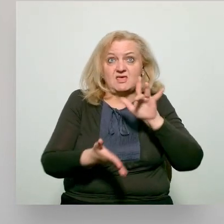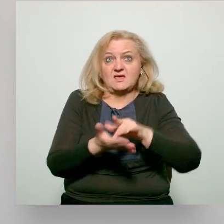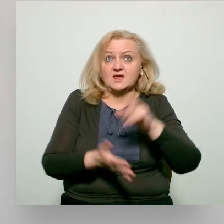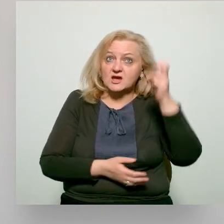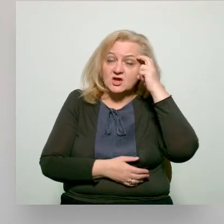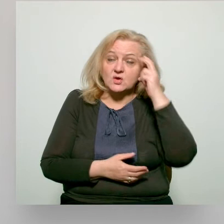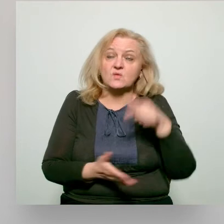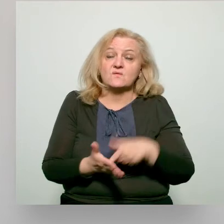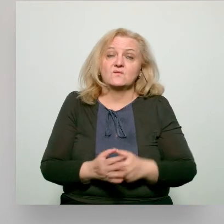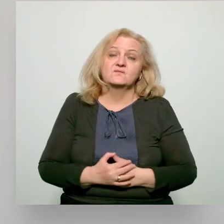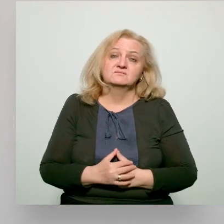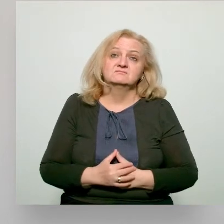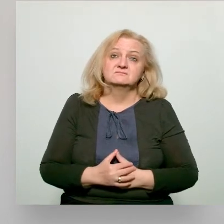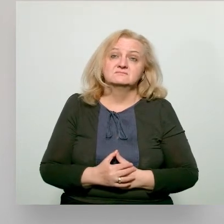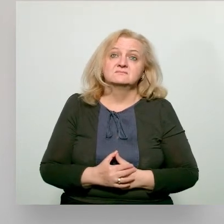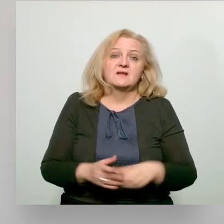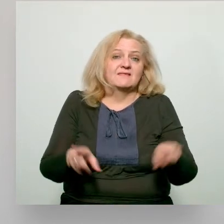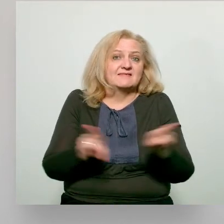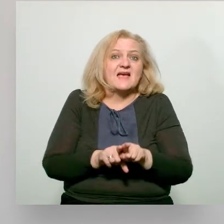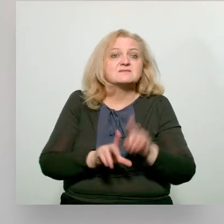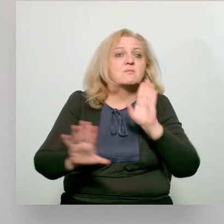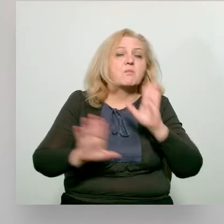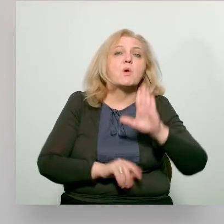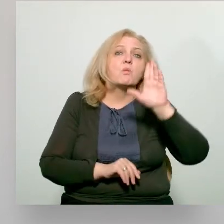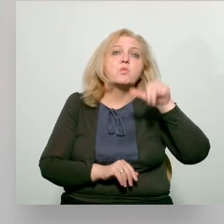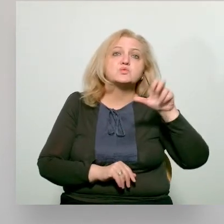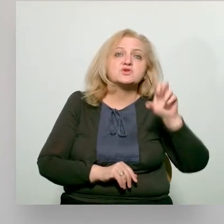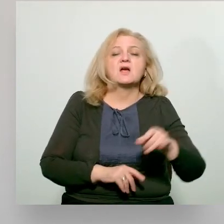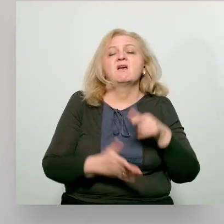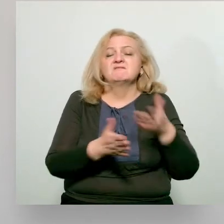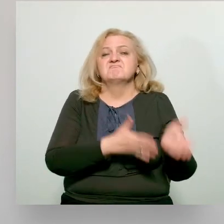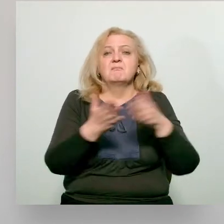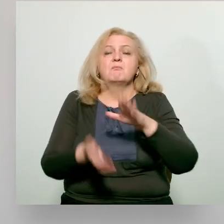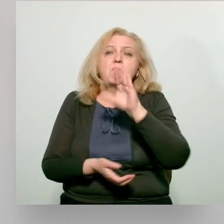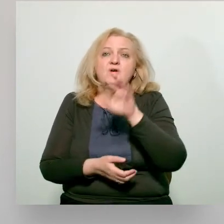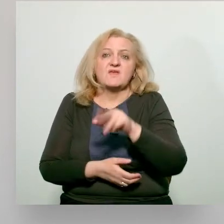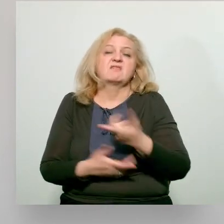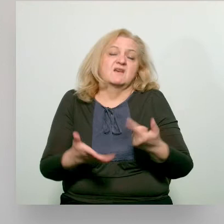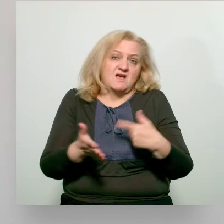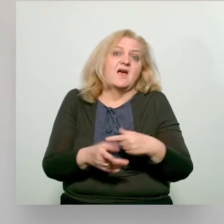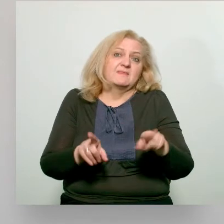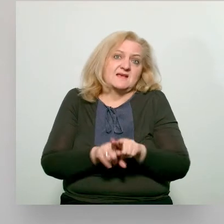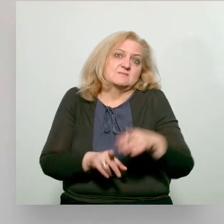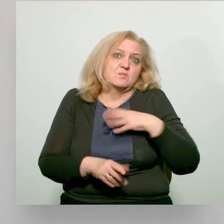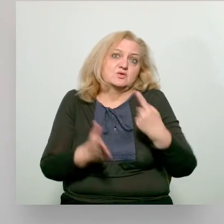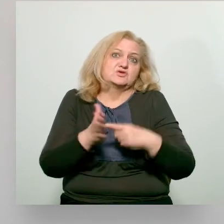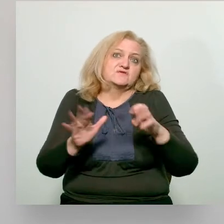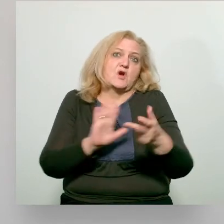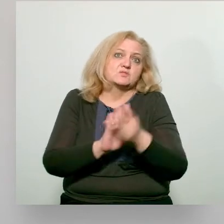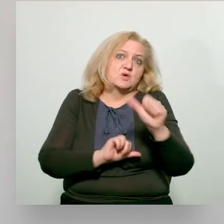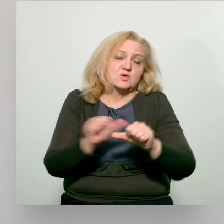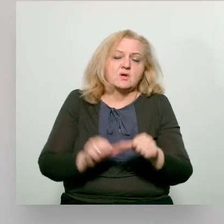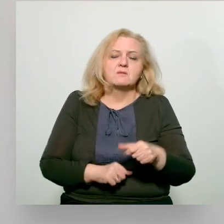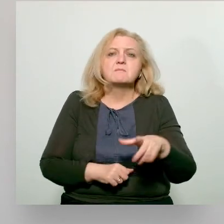co zostało popełnione w Buczy, w Borodiance w 1918 roku. Mieliśmy